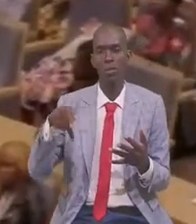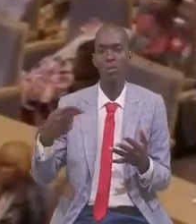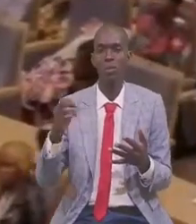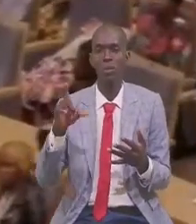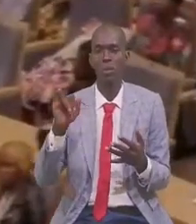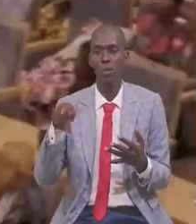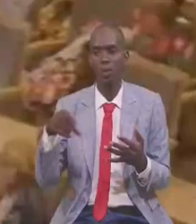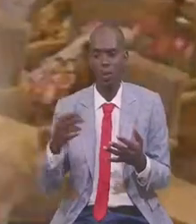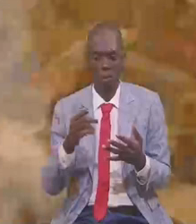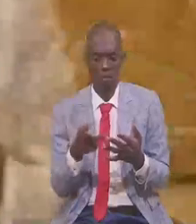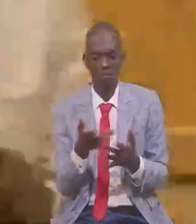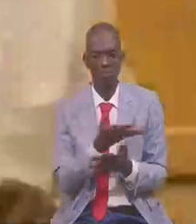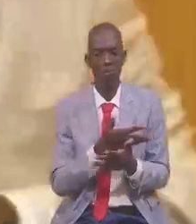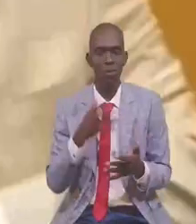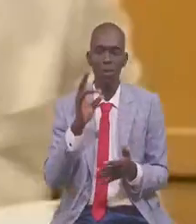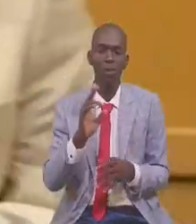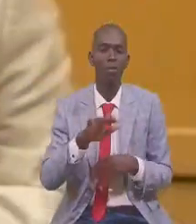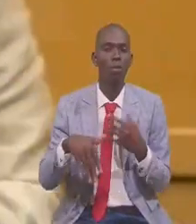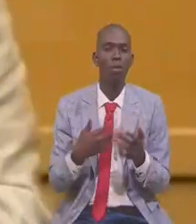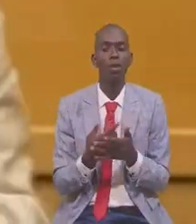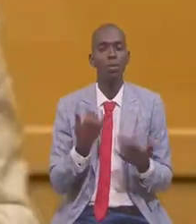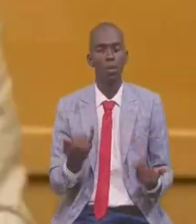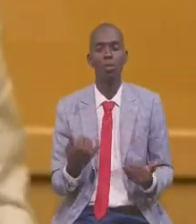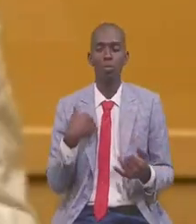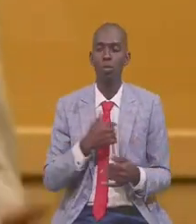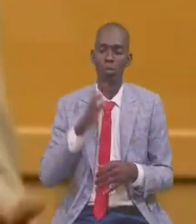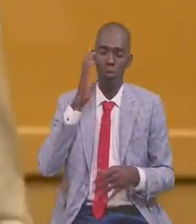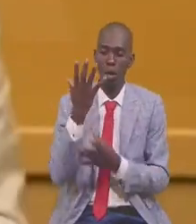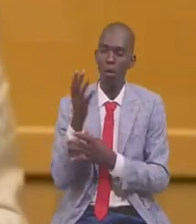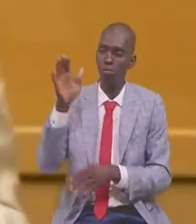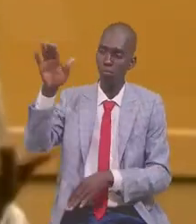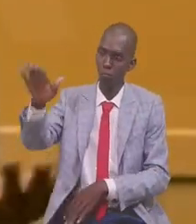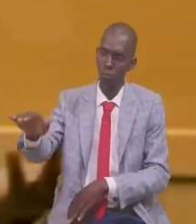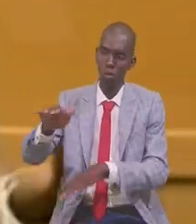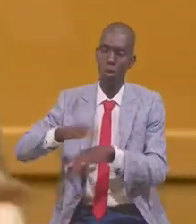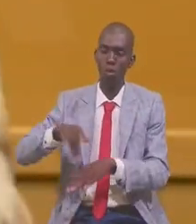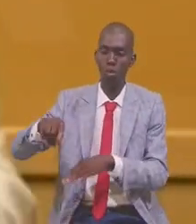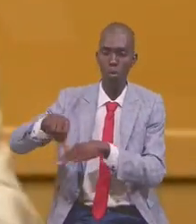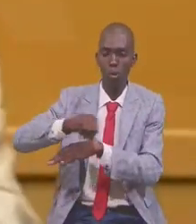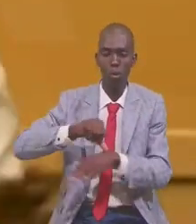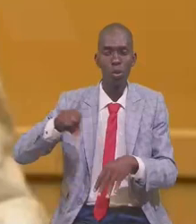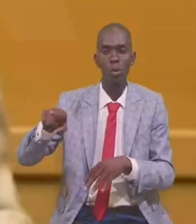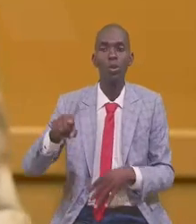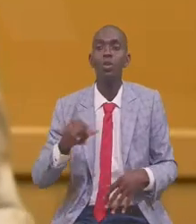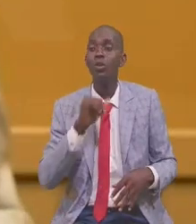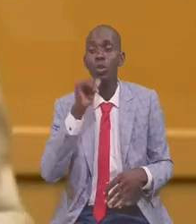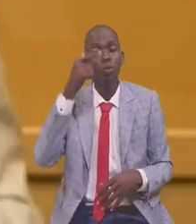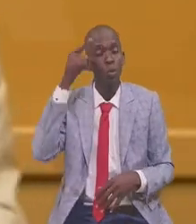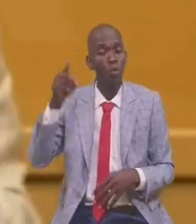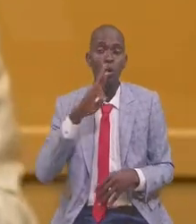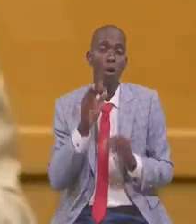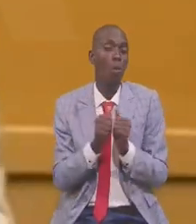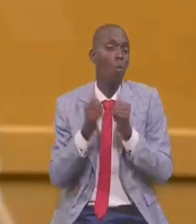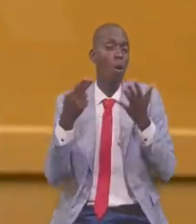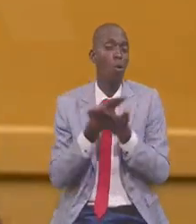faire, apôtres? Nous vous imposons les mains. Non, nous n'allons pas vous imposer les mains parce que vous n'êtes pas rempli du Saint-Esprit. Vous êtes rempli du Saint-Esprit. Maintenant,